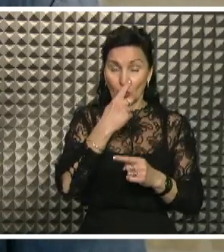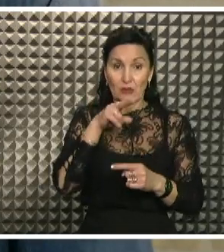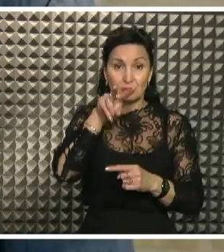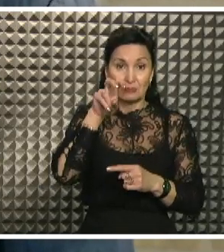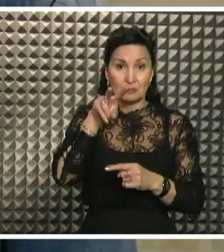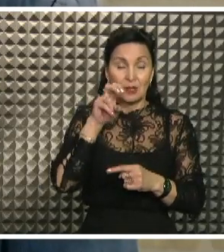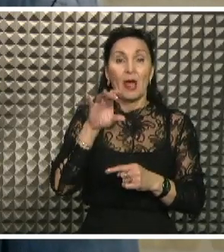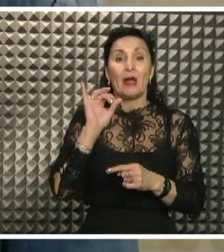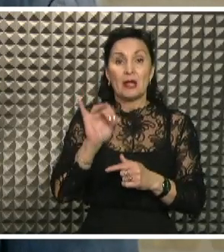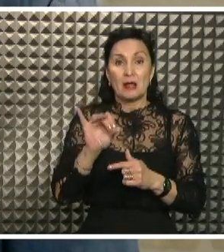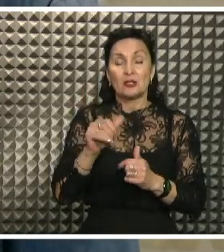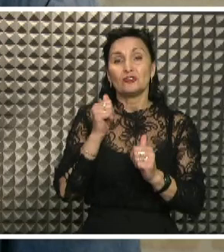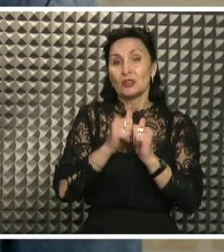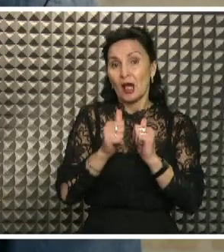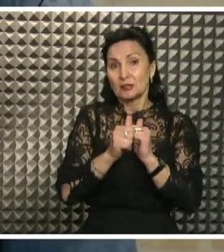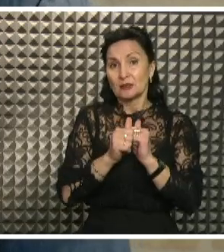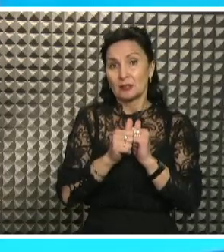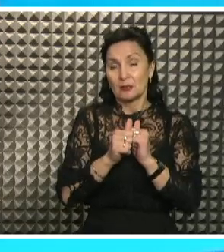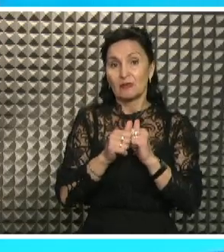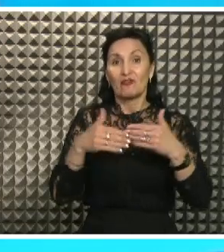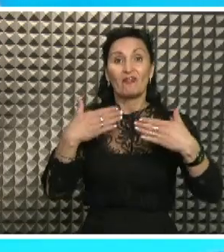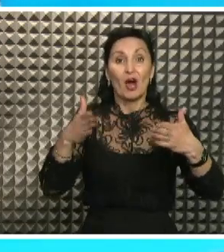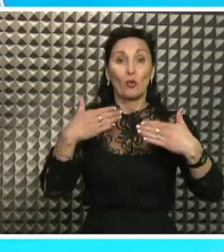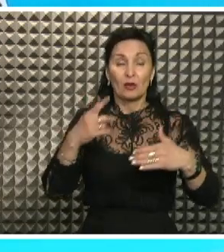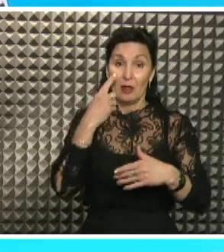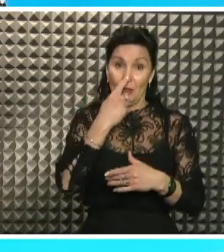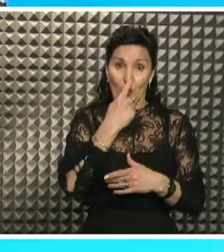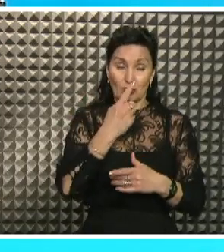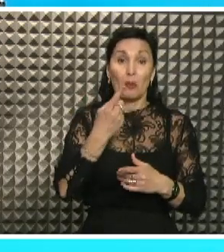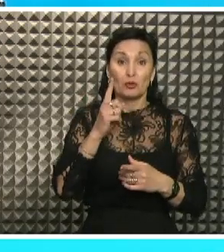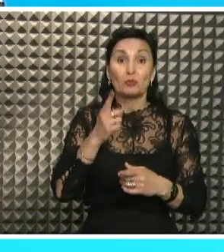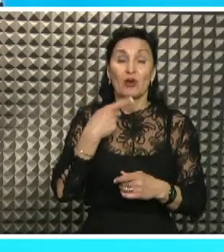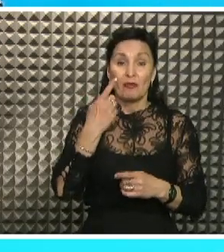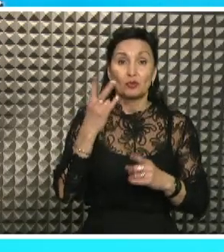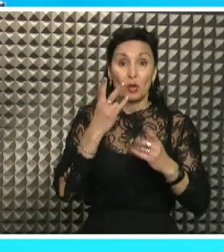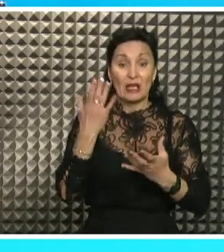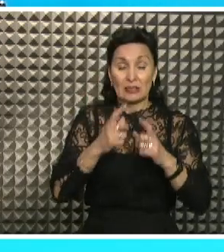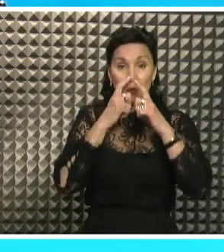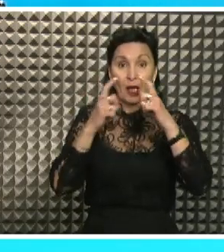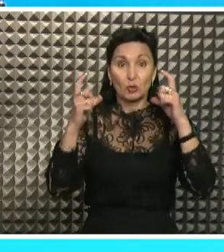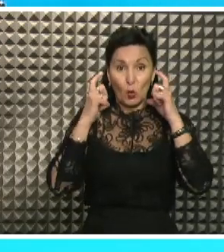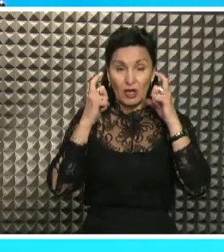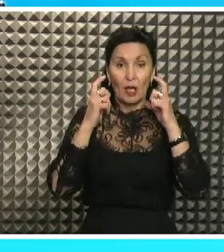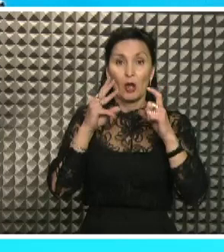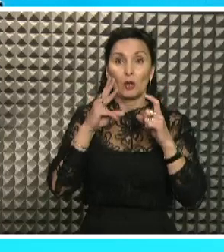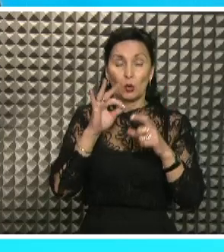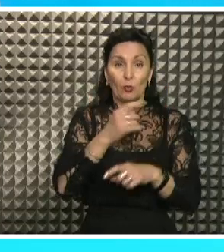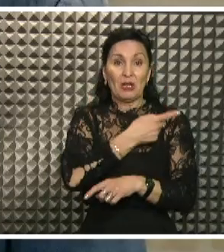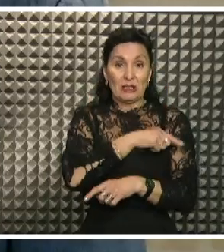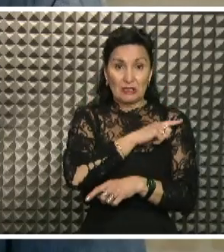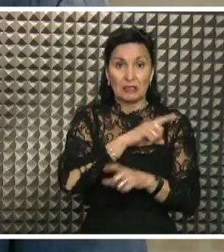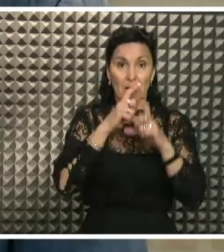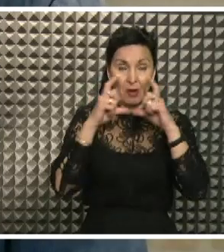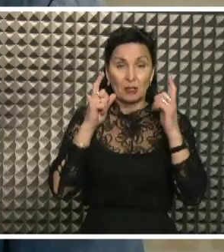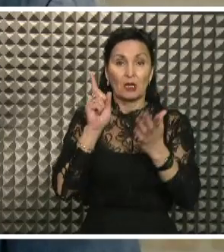соответственно, самые частые это все-таки входные ворота, это нос. Поэтому почему и маски, если уж одели маски, то медицинские имеется в